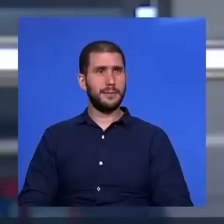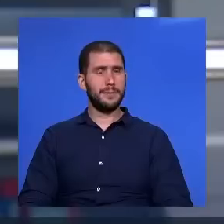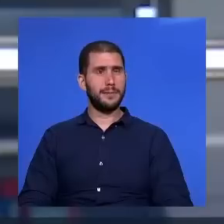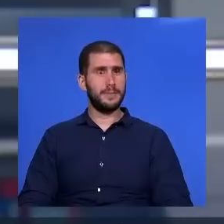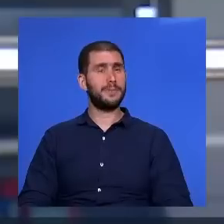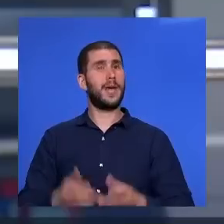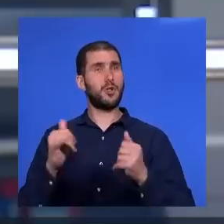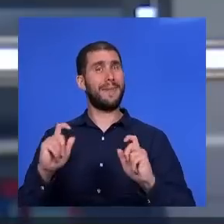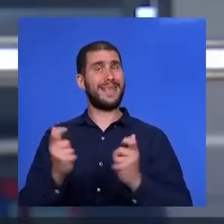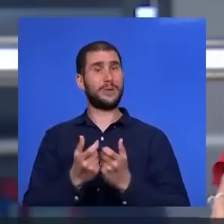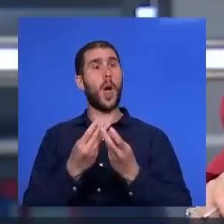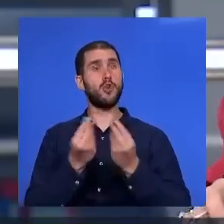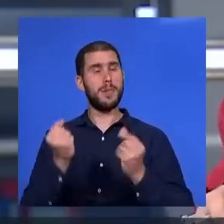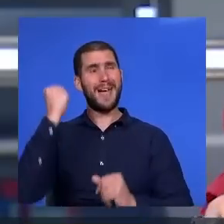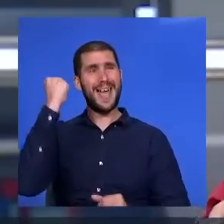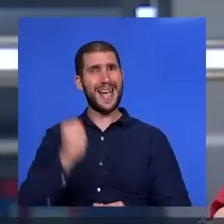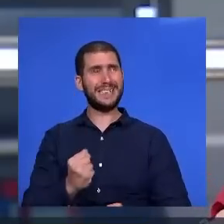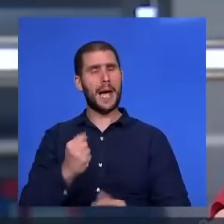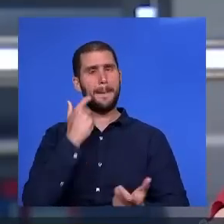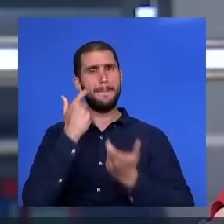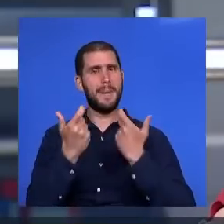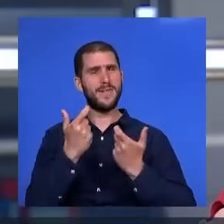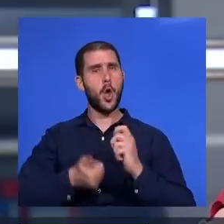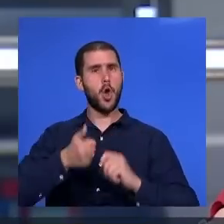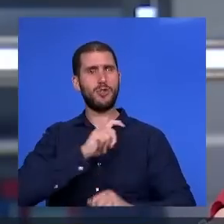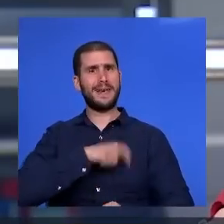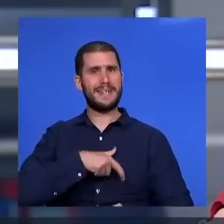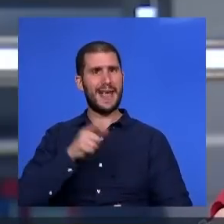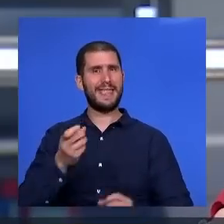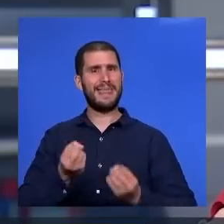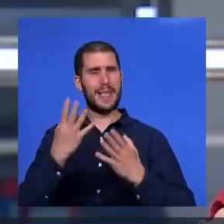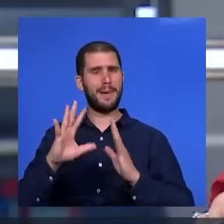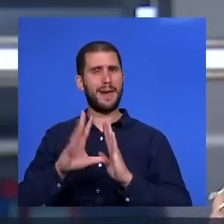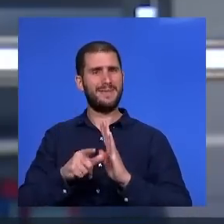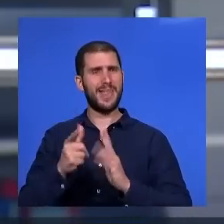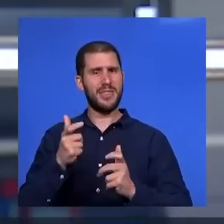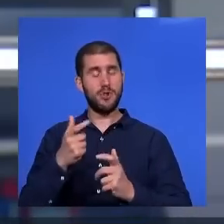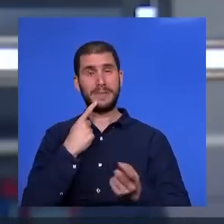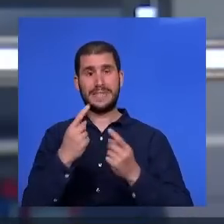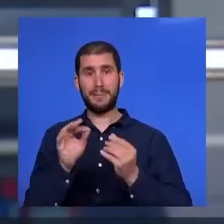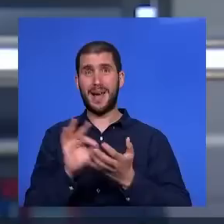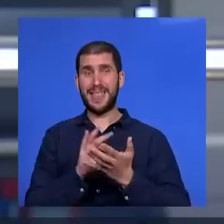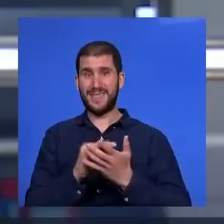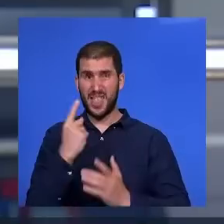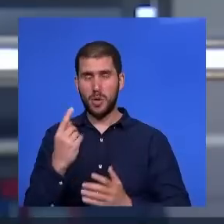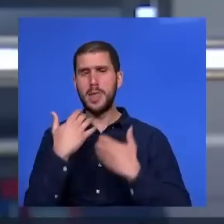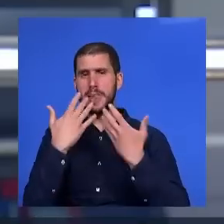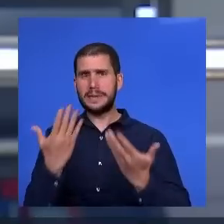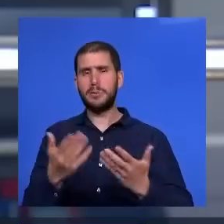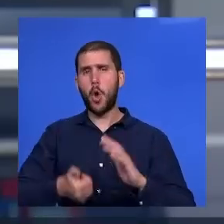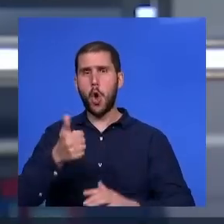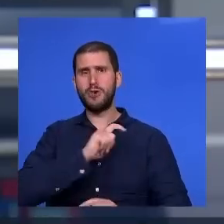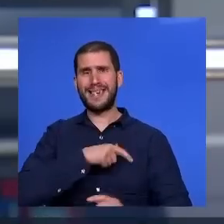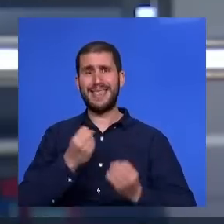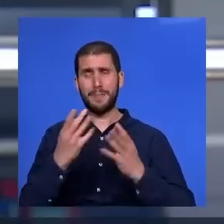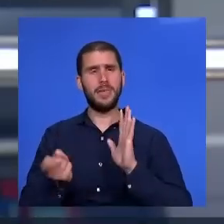היום נעצרו חשודים ברצח המאבטח של ראש עיריית טייבה ובגנבת נשקו. בשיחה עם כתבתנו הדס גרינברג מספר ראש העיר טייבה על